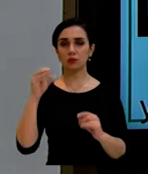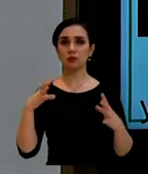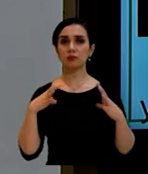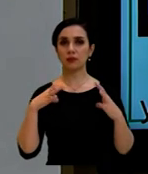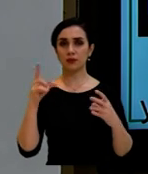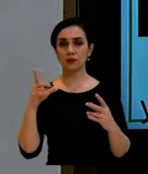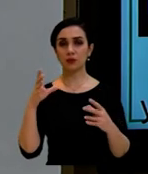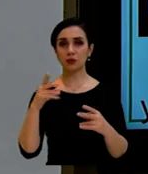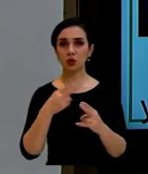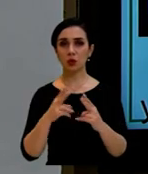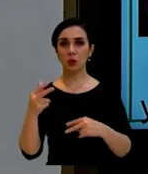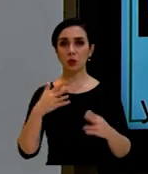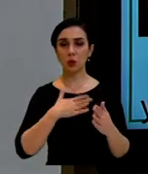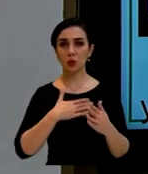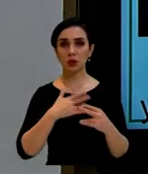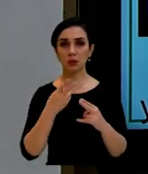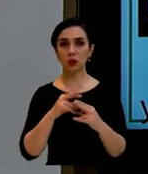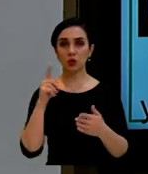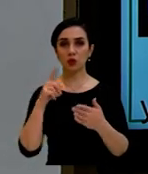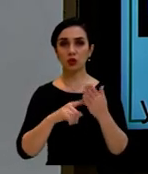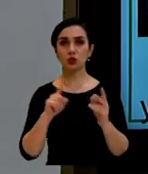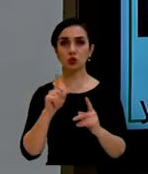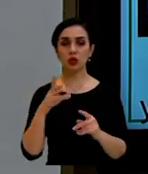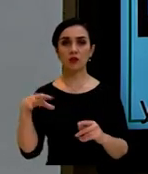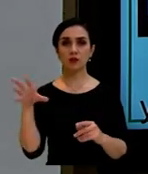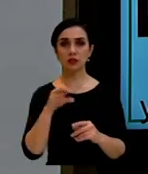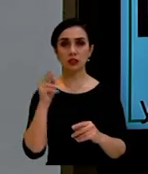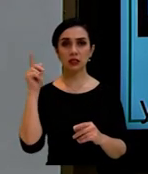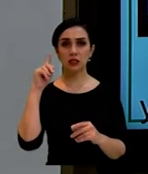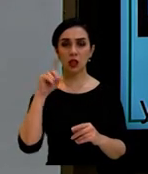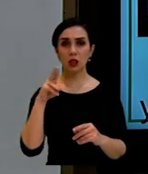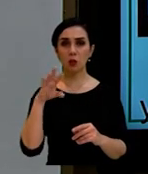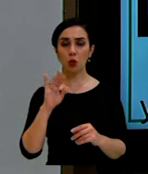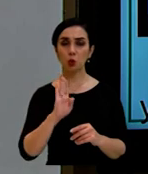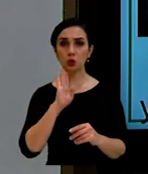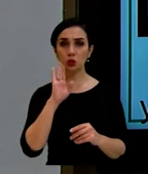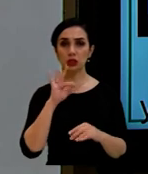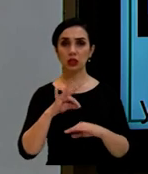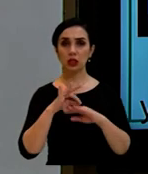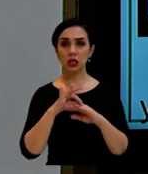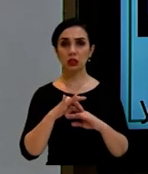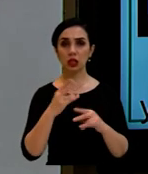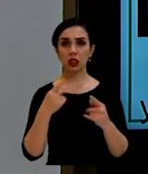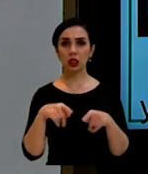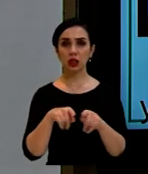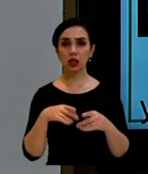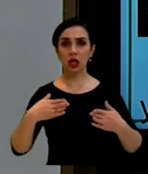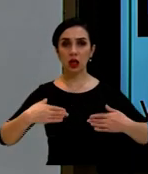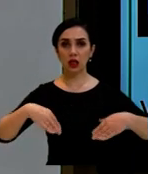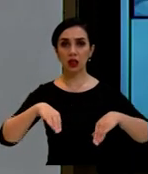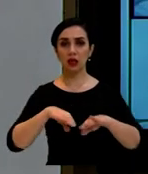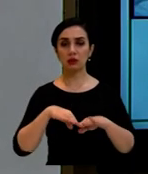мой портной уверяет говорит он что вся знать по утрам носят такие халаты